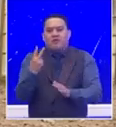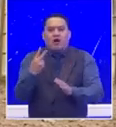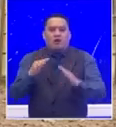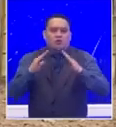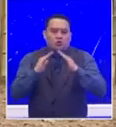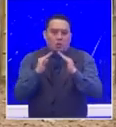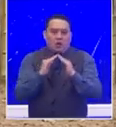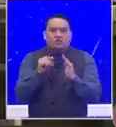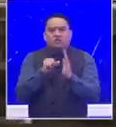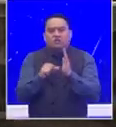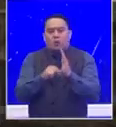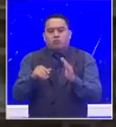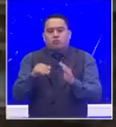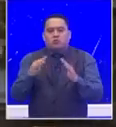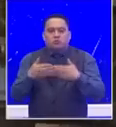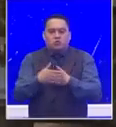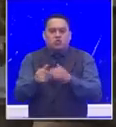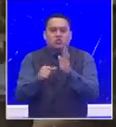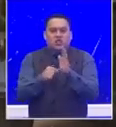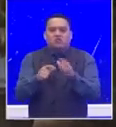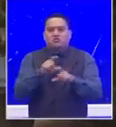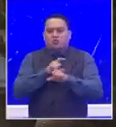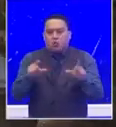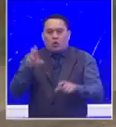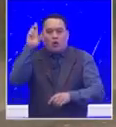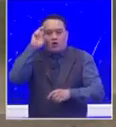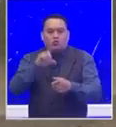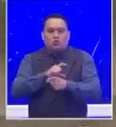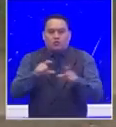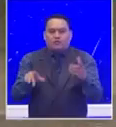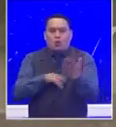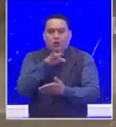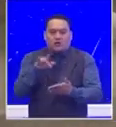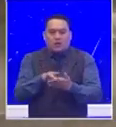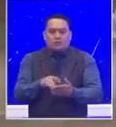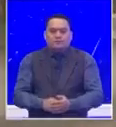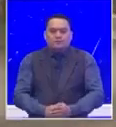более 360 подъездов, 6 школ, свыше десятка государственных учреждений города.